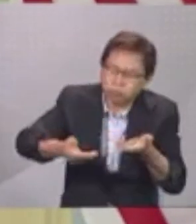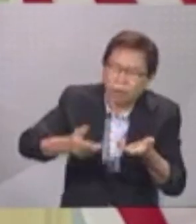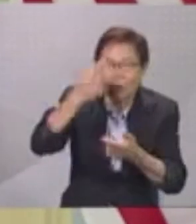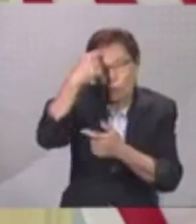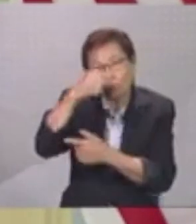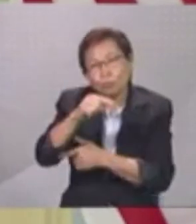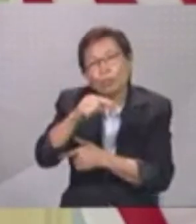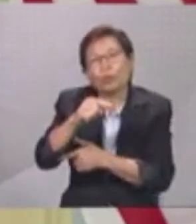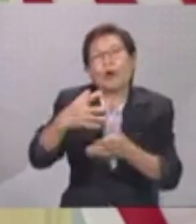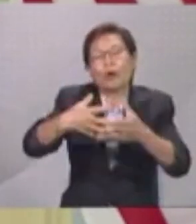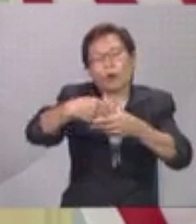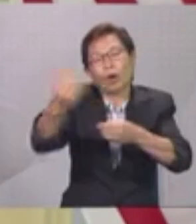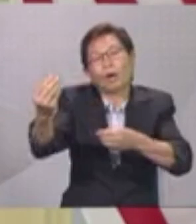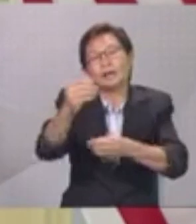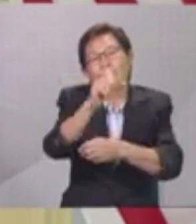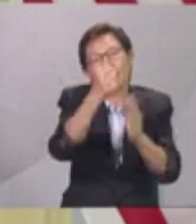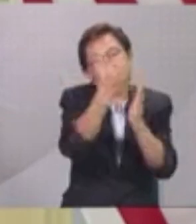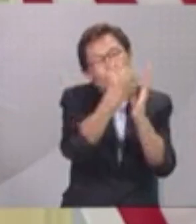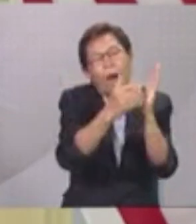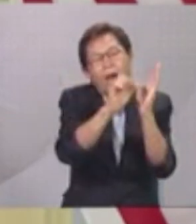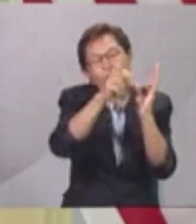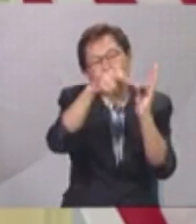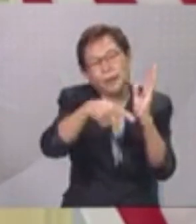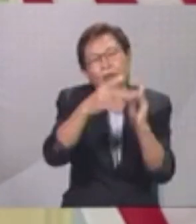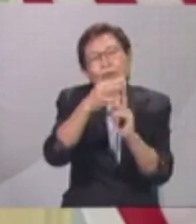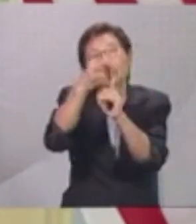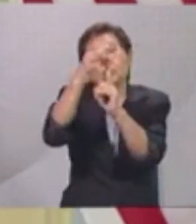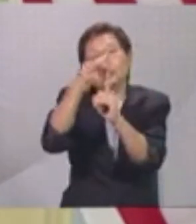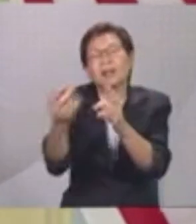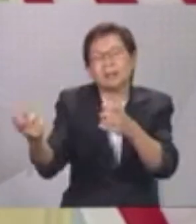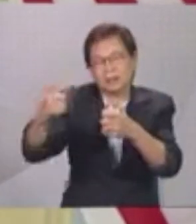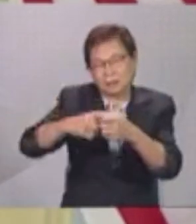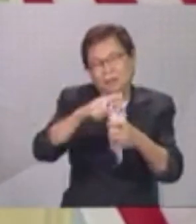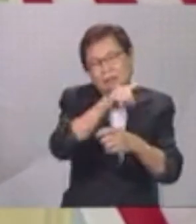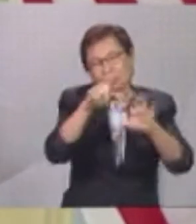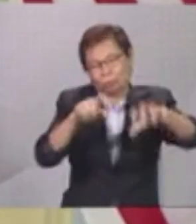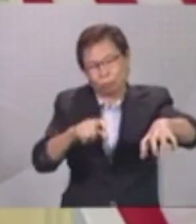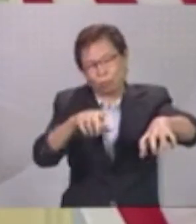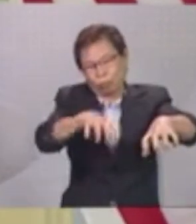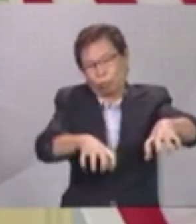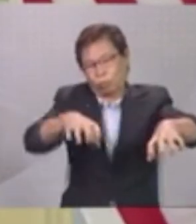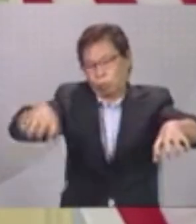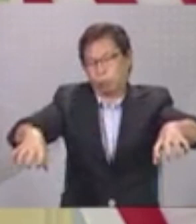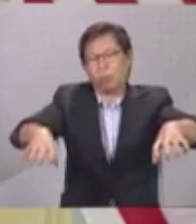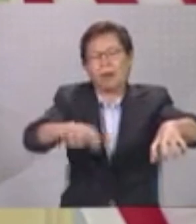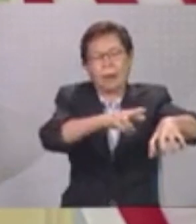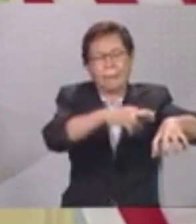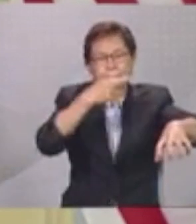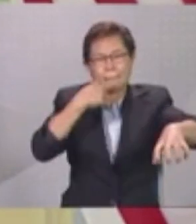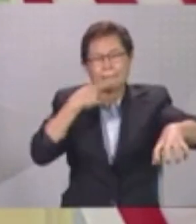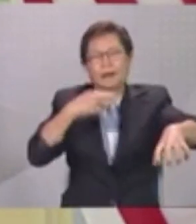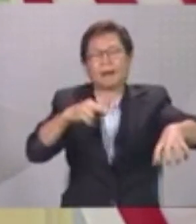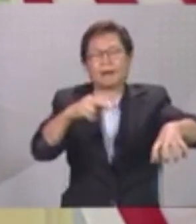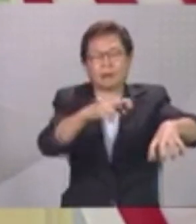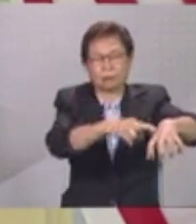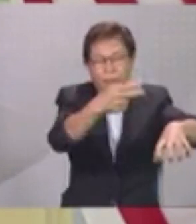mereka mengeluarkan SOP khusus tentang zon-zon, tiga zon yang telah pun disebutkan,